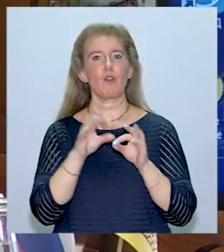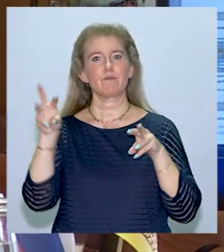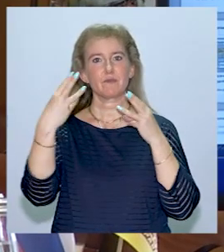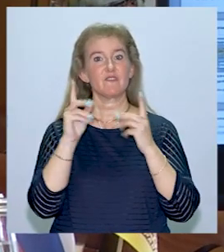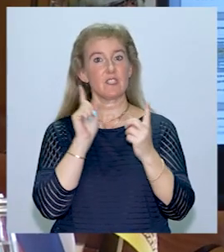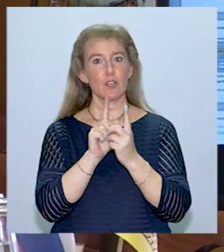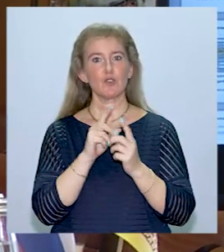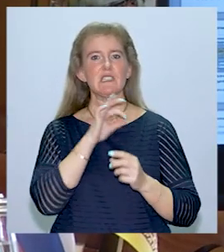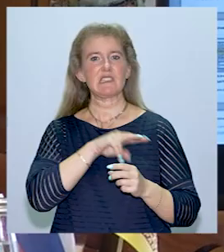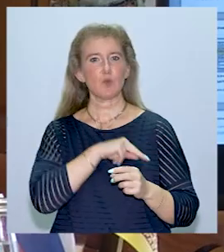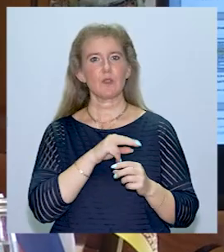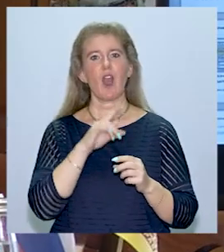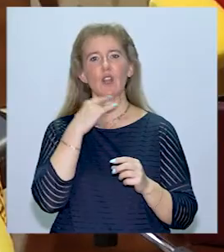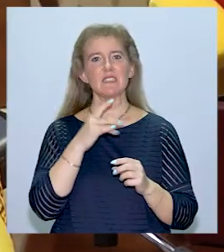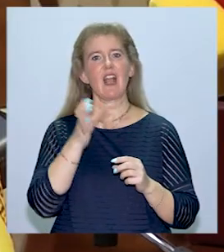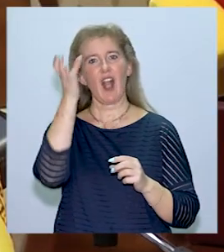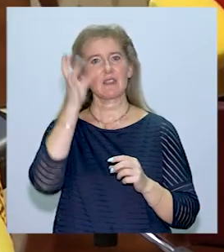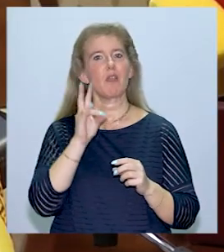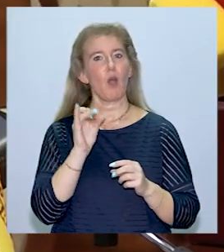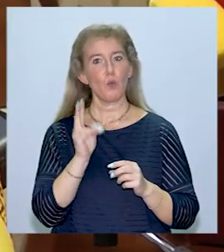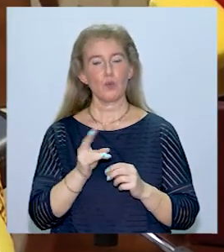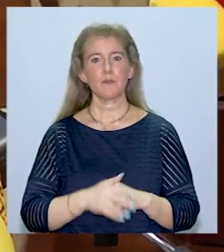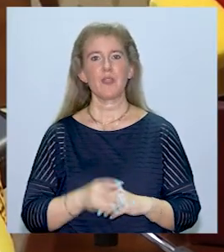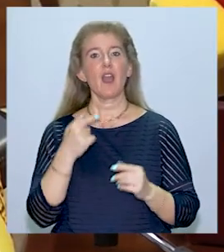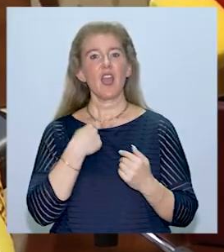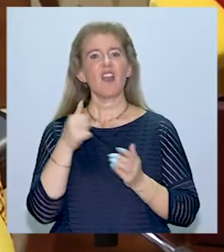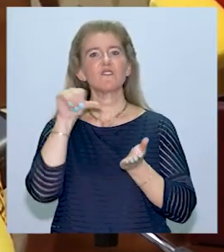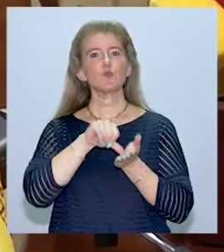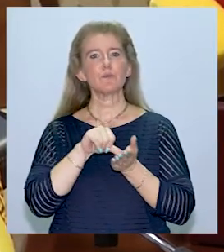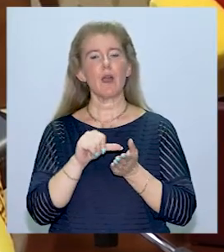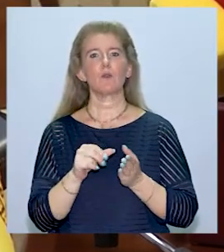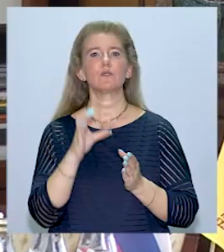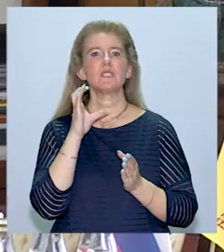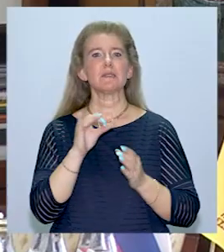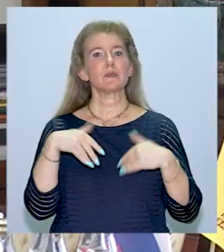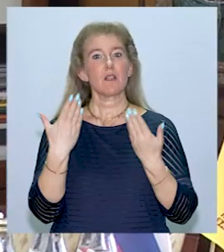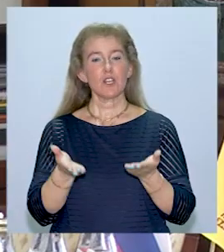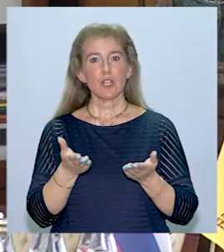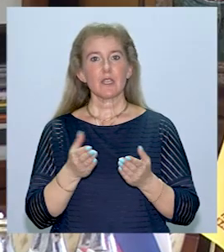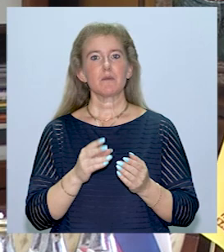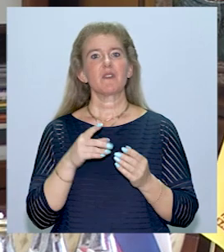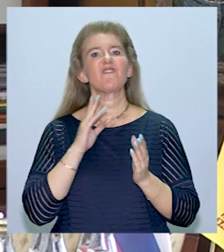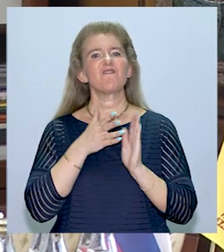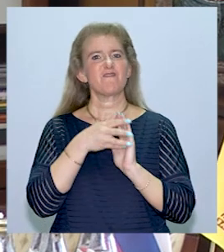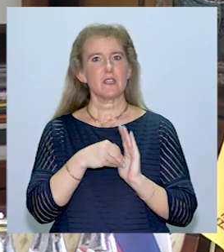провел онлайн-встречу с сотрудниками Российской Академии Наук. Я выступаю с